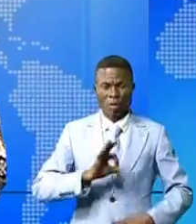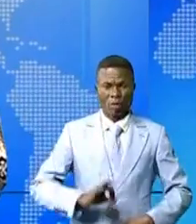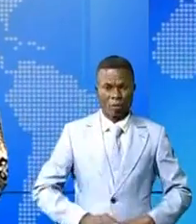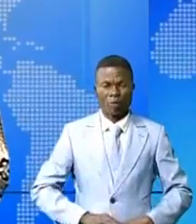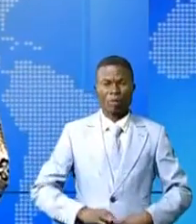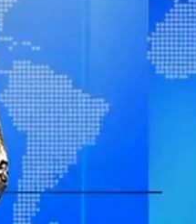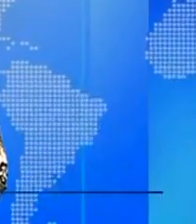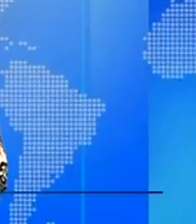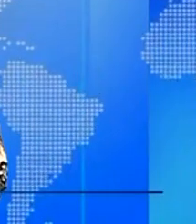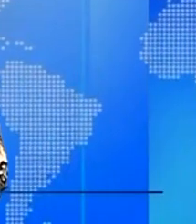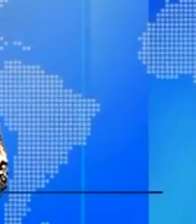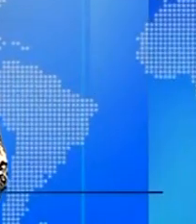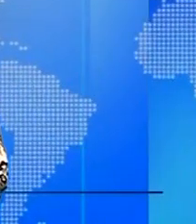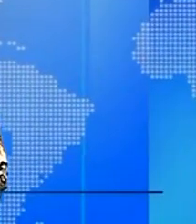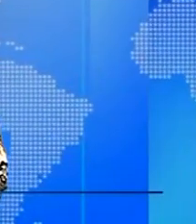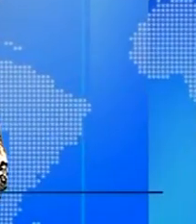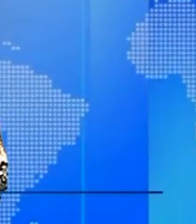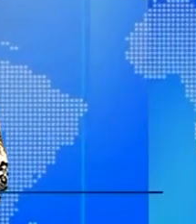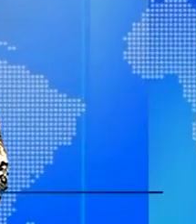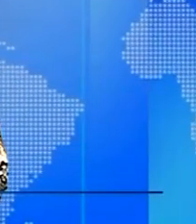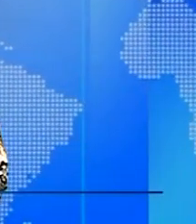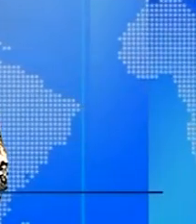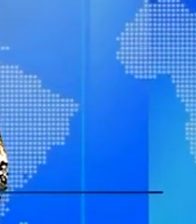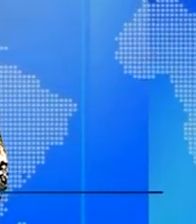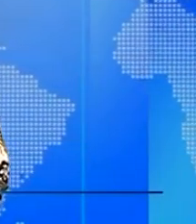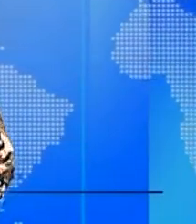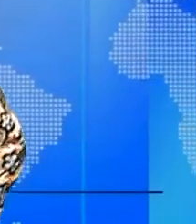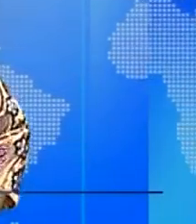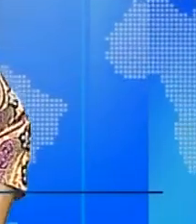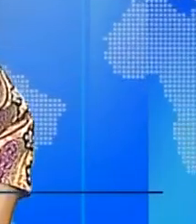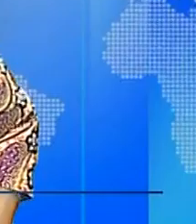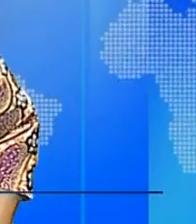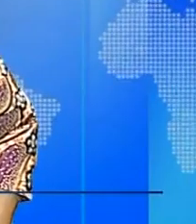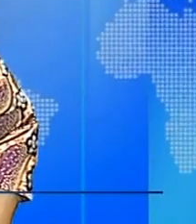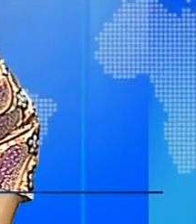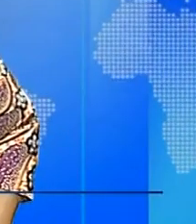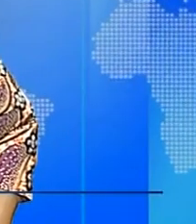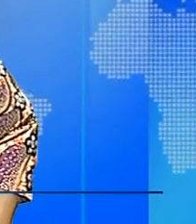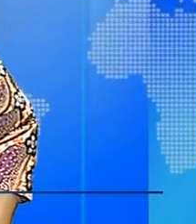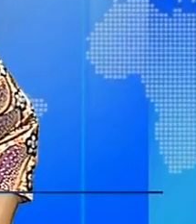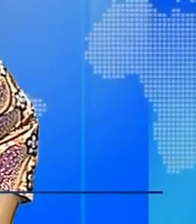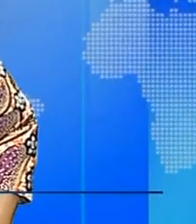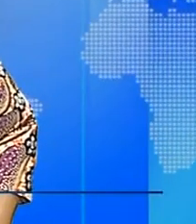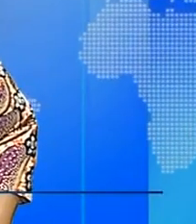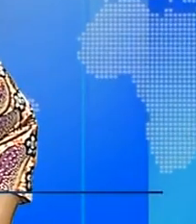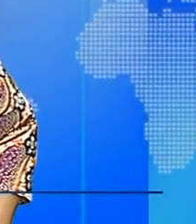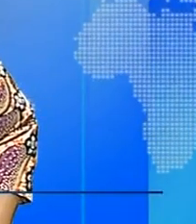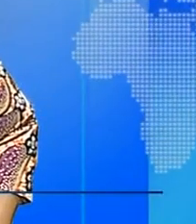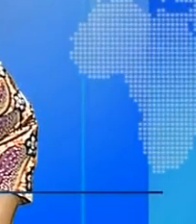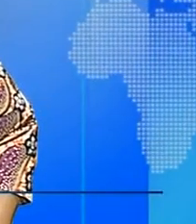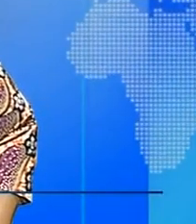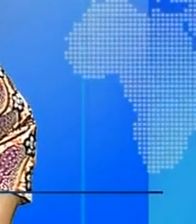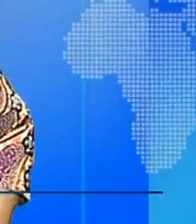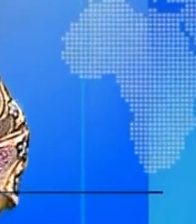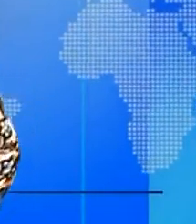le chef de l'État, Félix Antoine Tshisekedi Tshilombo, et une délégation de l'ONU, le représentant spécial du secrétaire